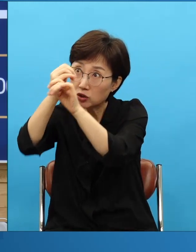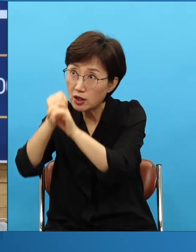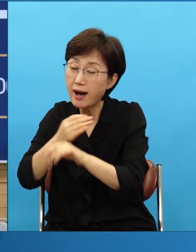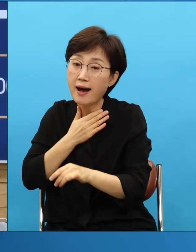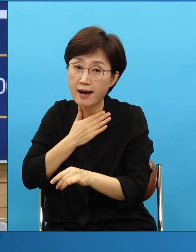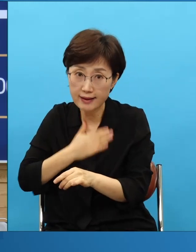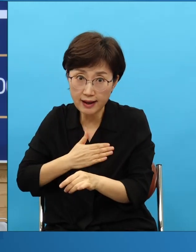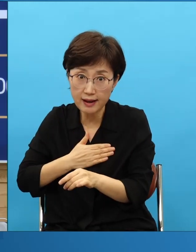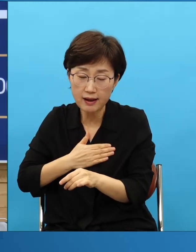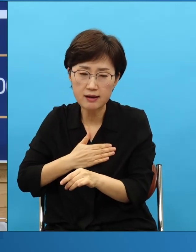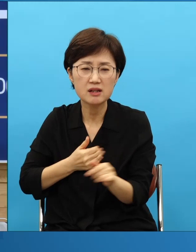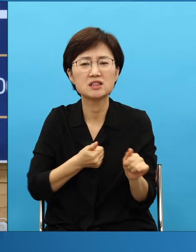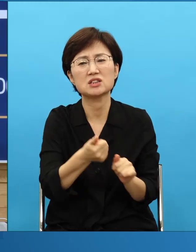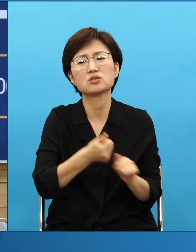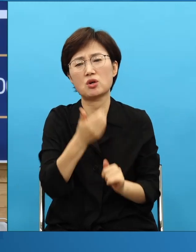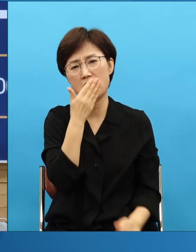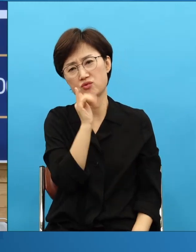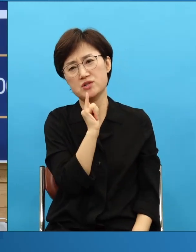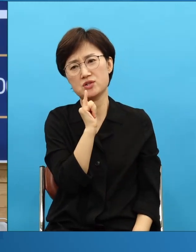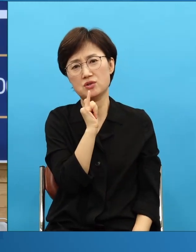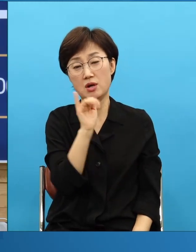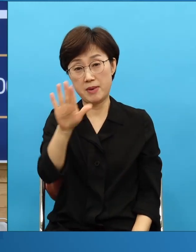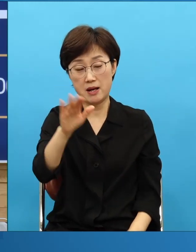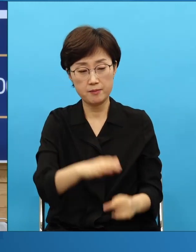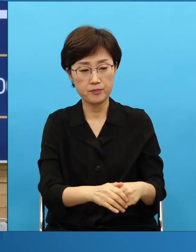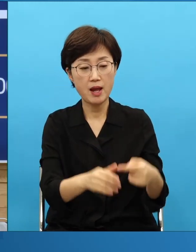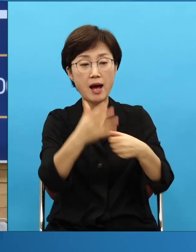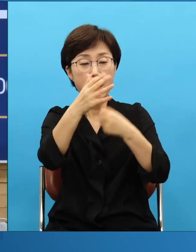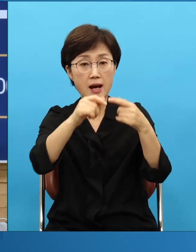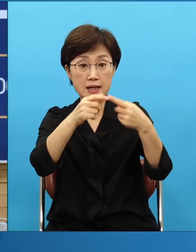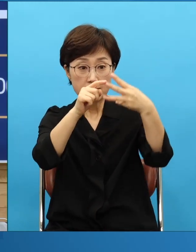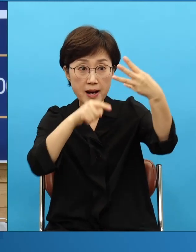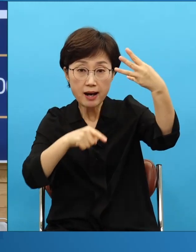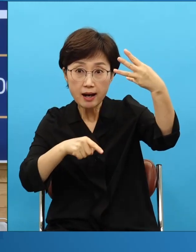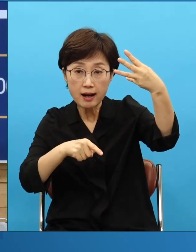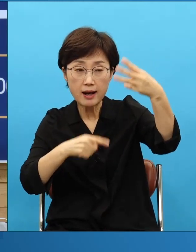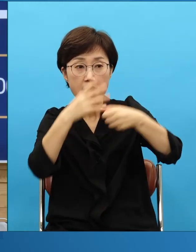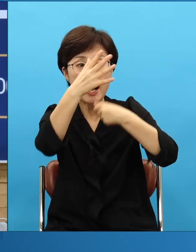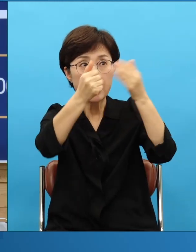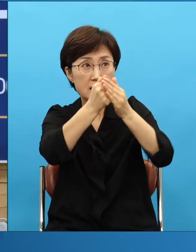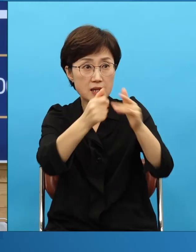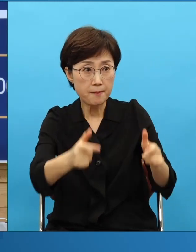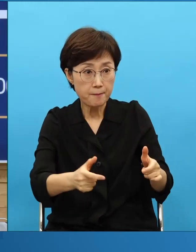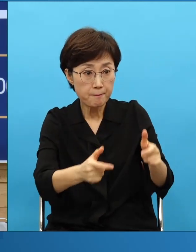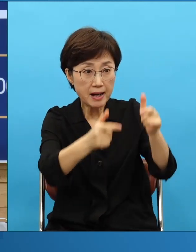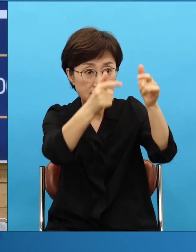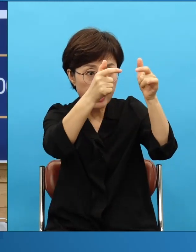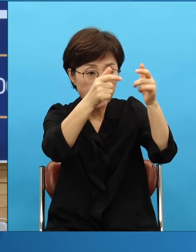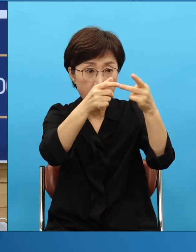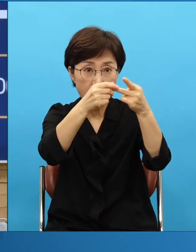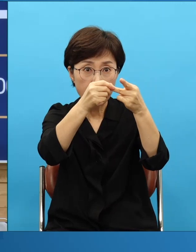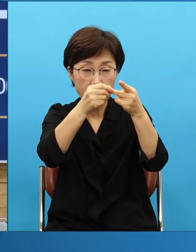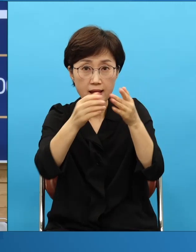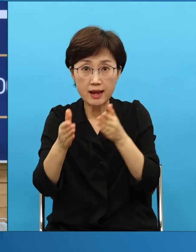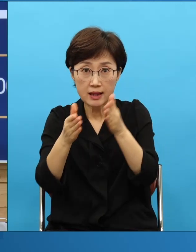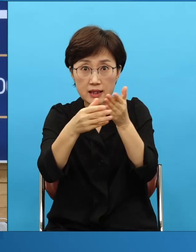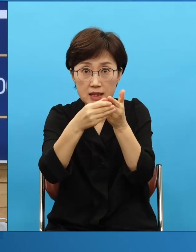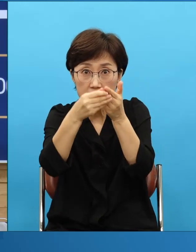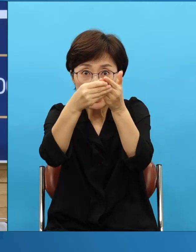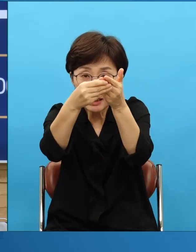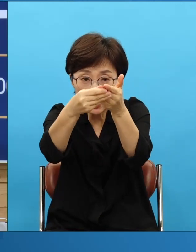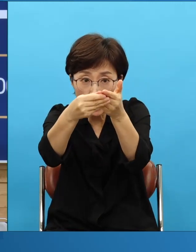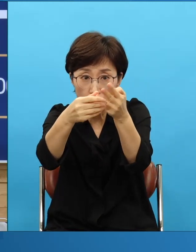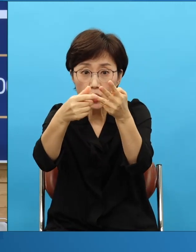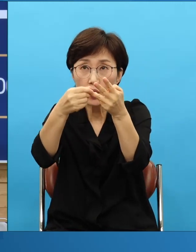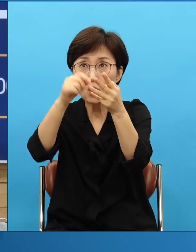like I said in the introduction, these three things 하나님의 must come 망대. aligned. God's partisan, 하나님이 원하시는 여정, God's journey that He desires, 하나님이 성취시키는